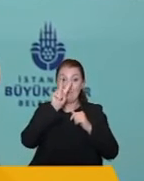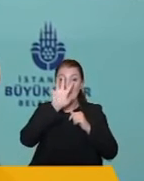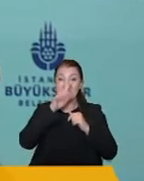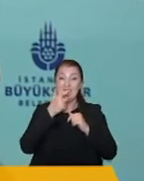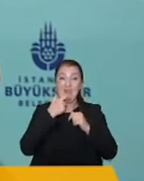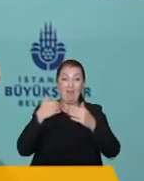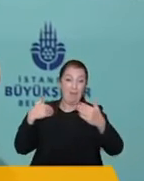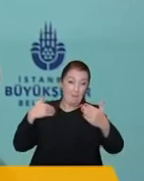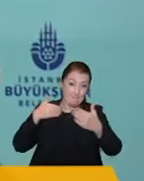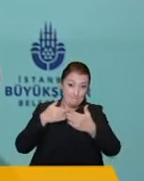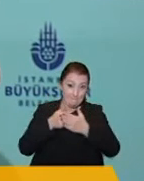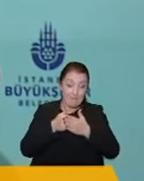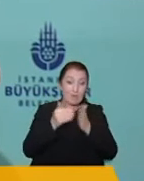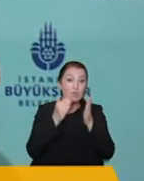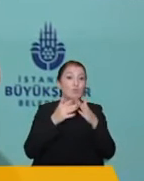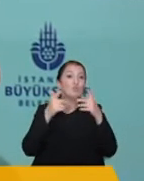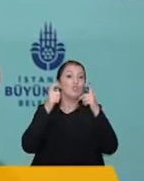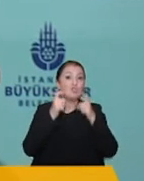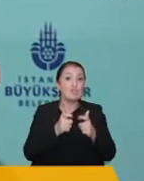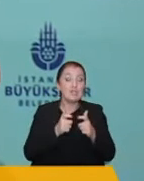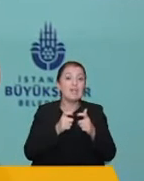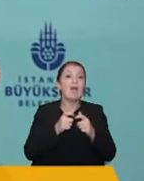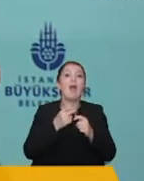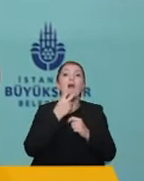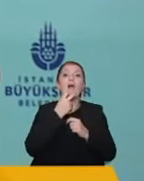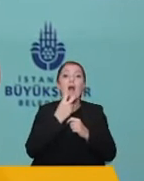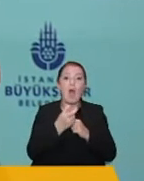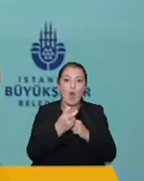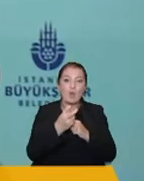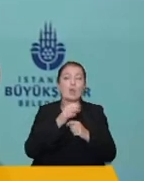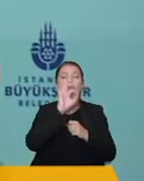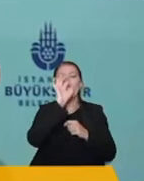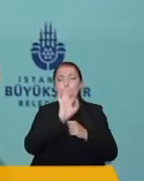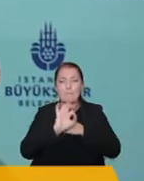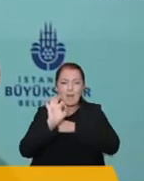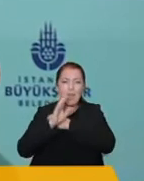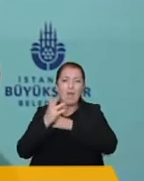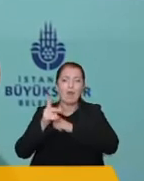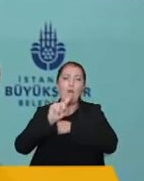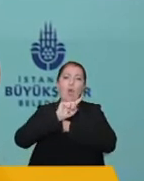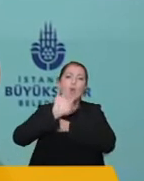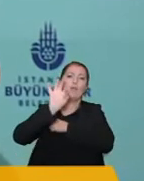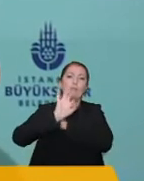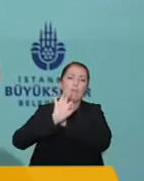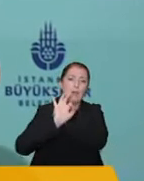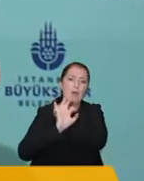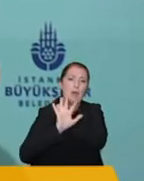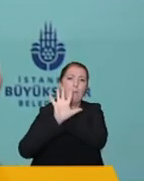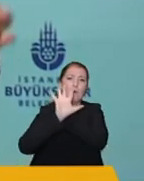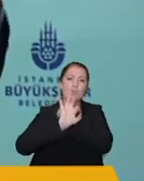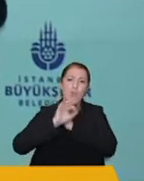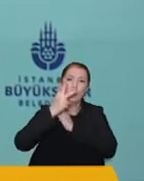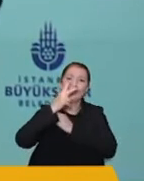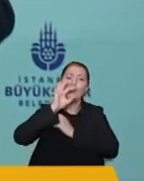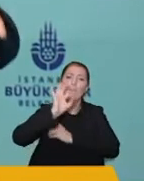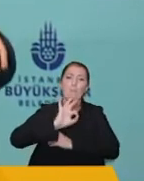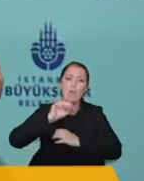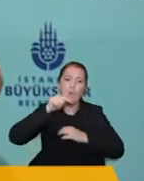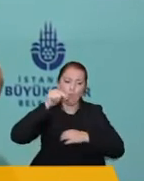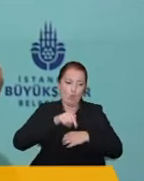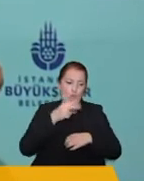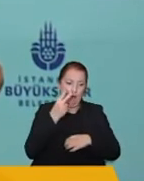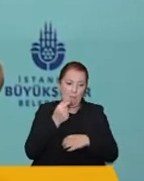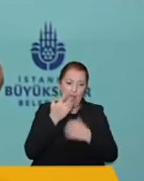beri büyük şehirdeki kadrolu milyarlık, 10 milyar, 5 milyar, 3 milyar bugünkü